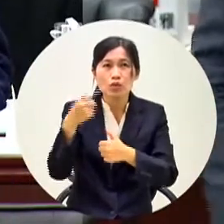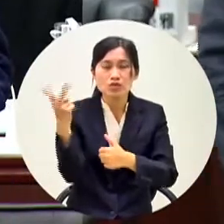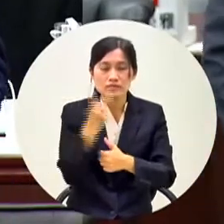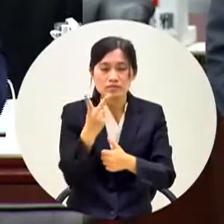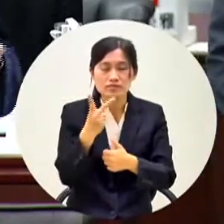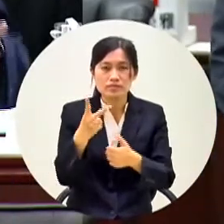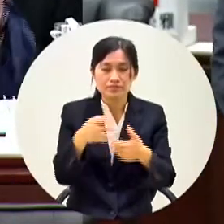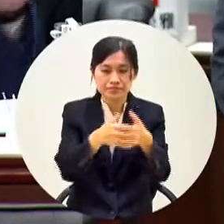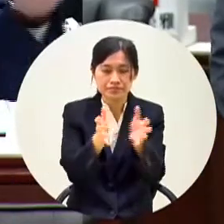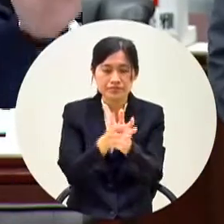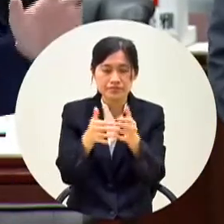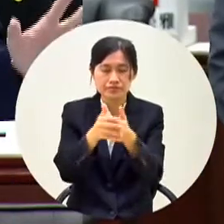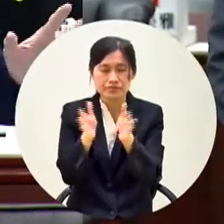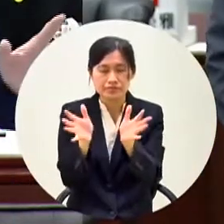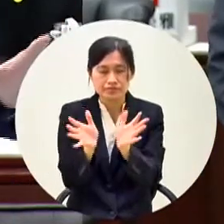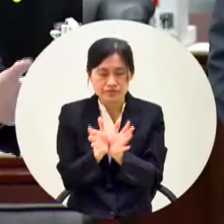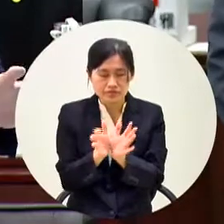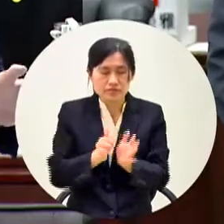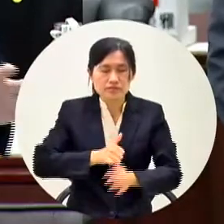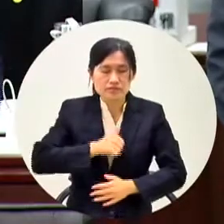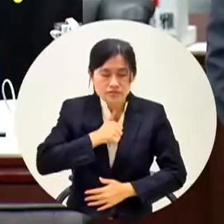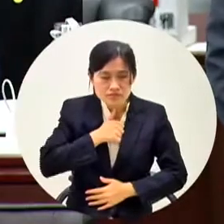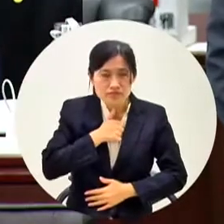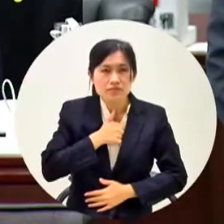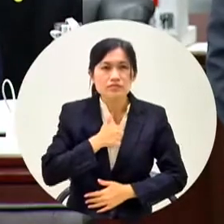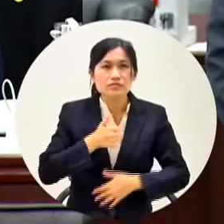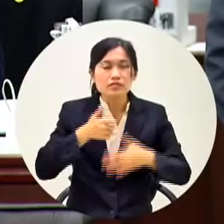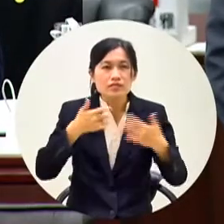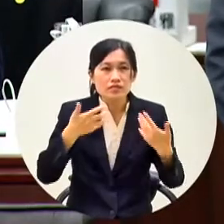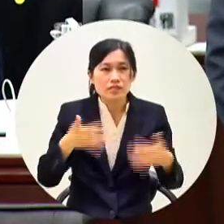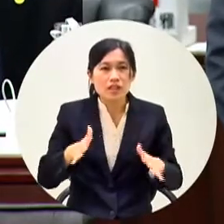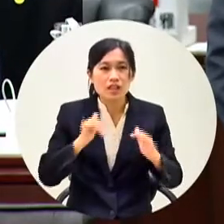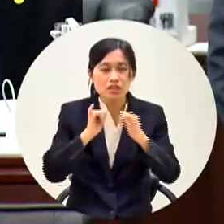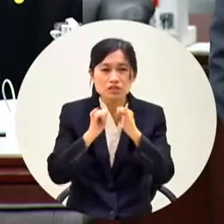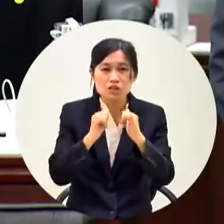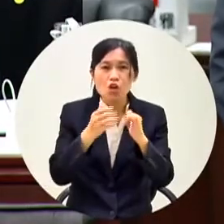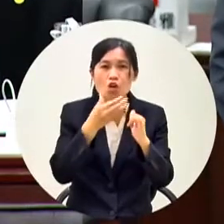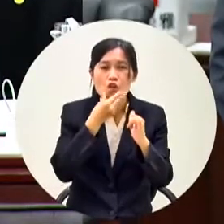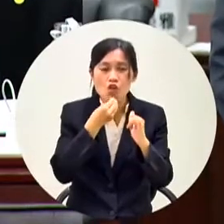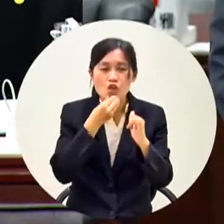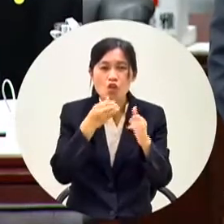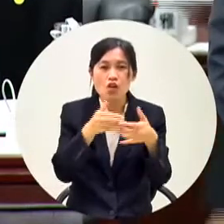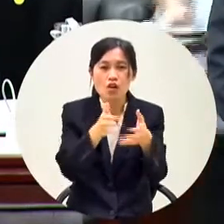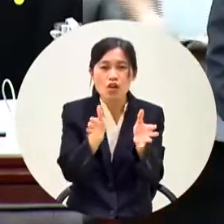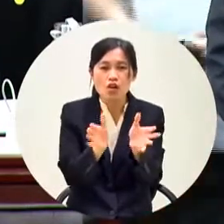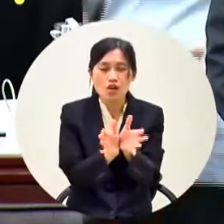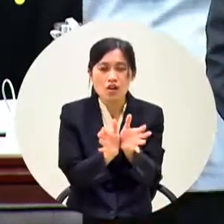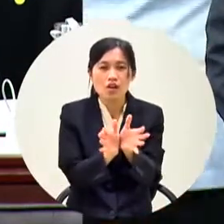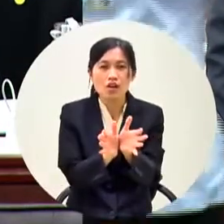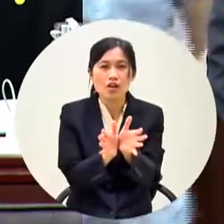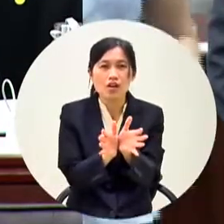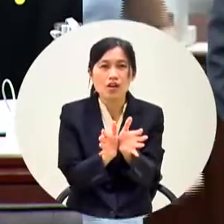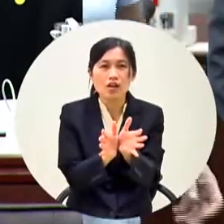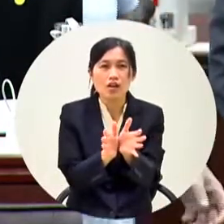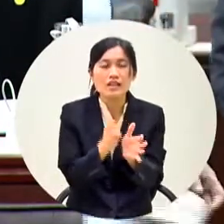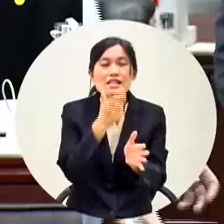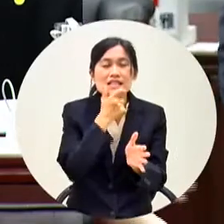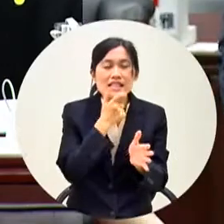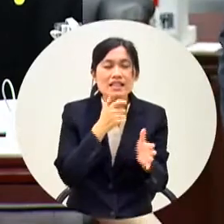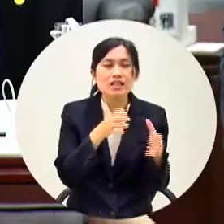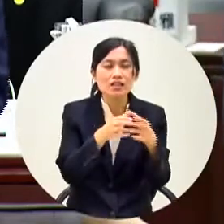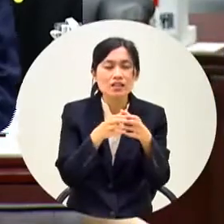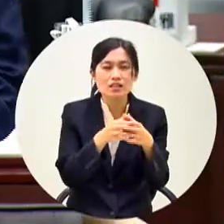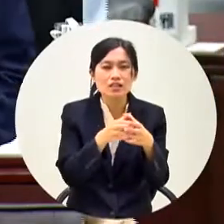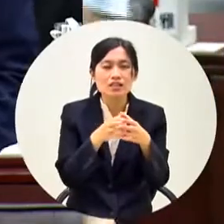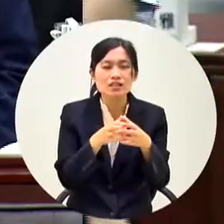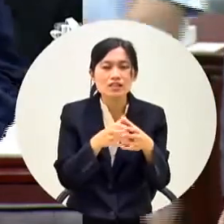啦，因为咱其实咱作者在社福团体啦，一方面是慈善团体，比如讲胡伦家啦、沙